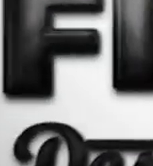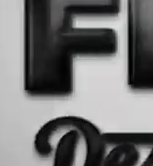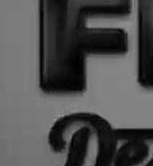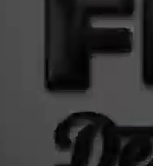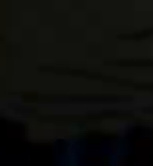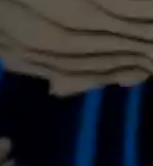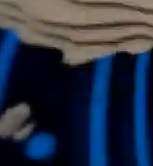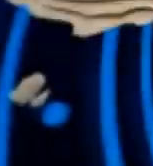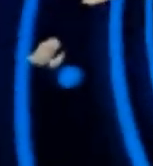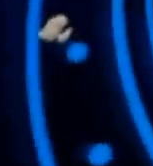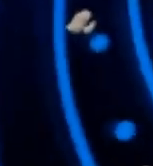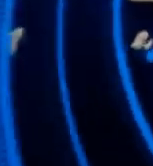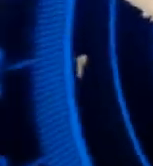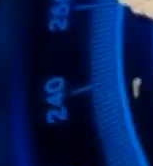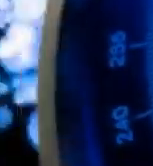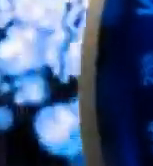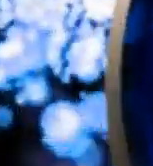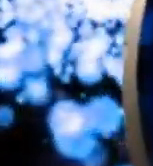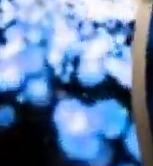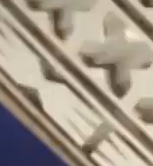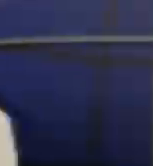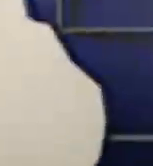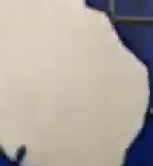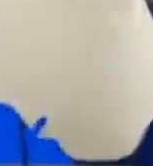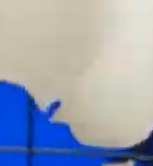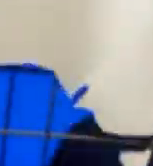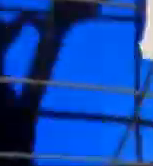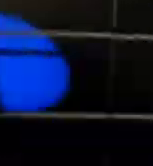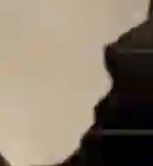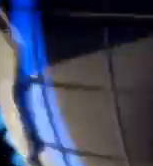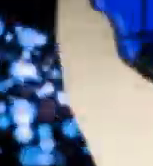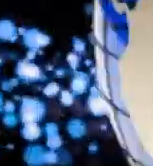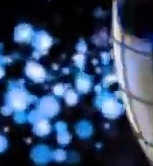2 देश की धड़कन